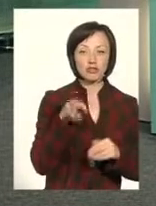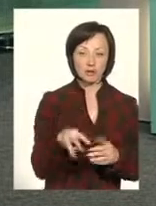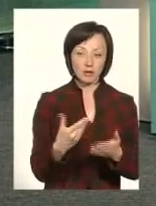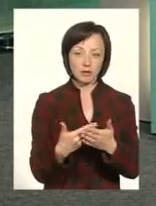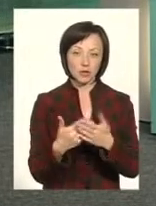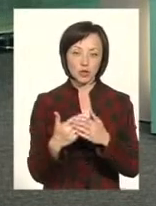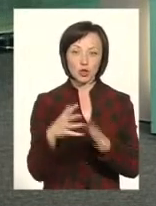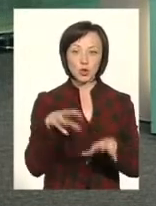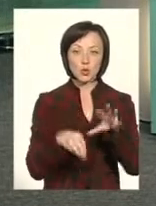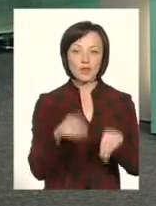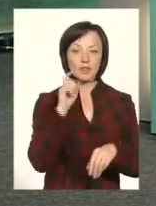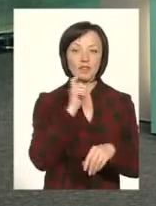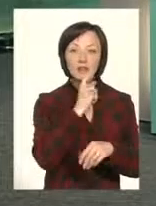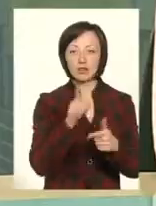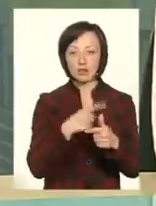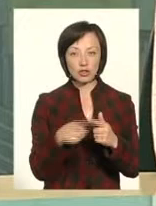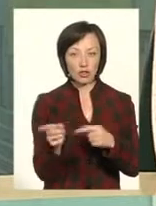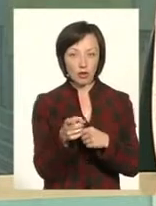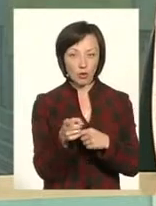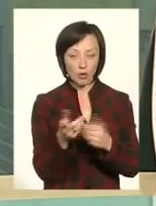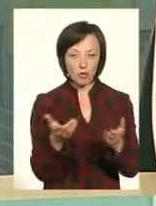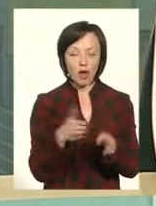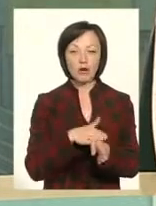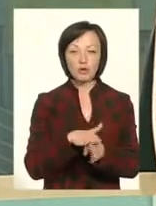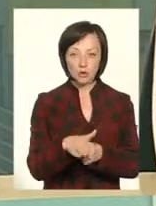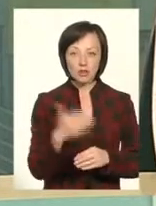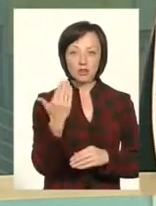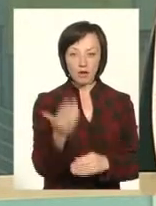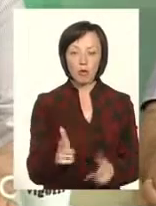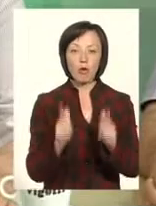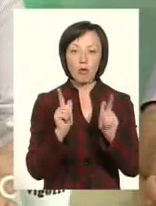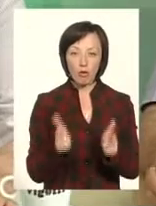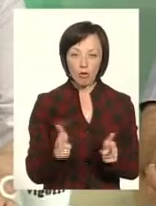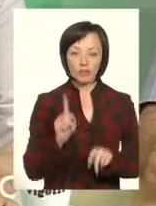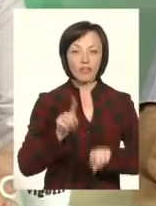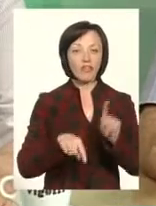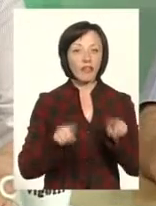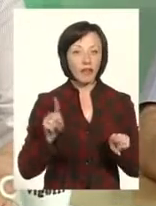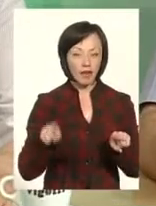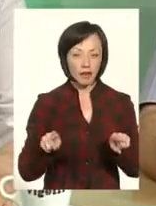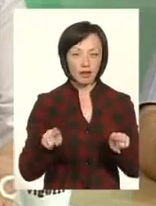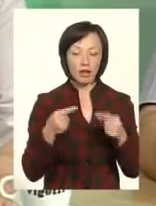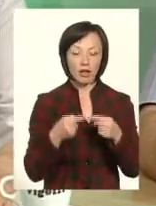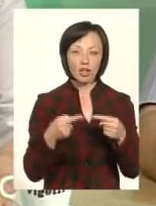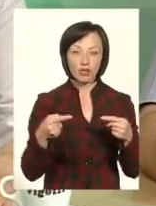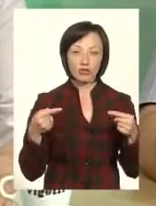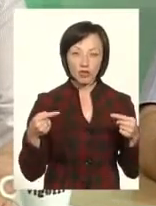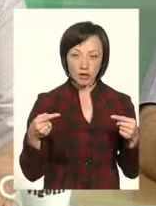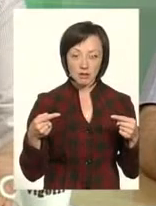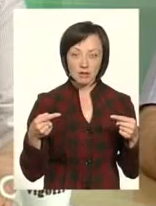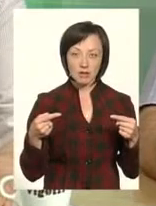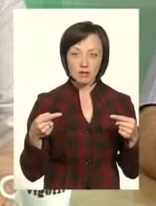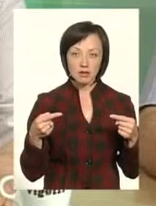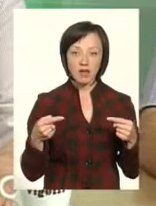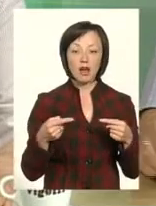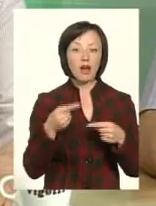скажімо, сусідньої Вінниці чи Тернополь. Абсолютно з вами погоджуюсь, де в яких речах вона, можливо, і краще